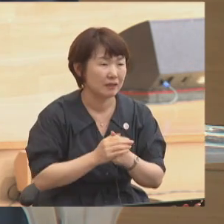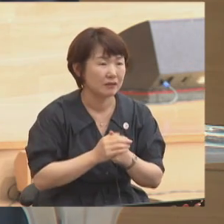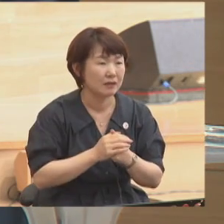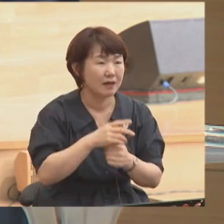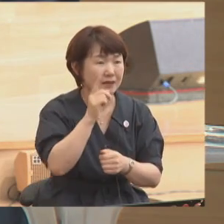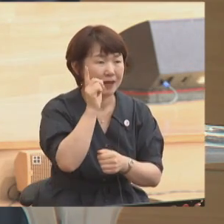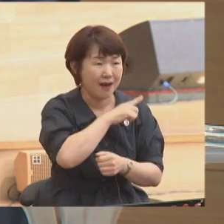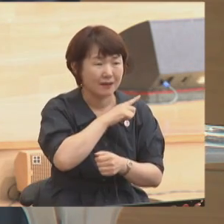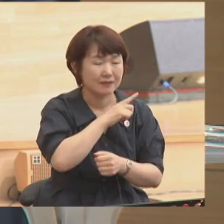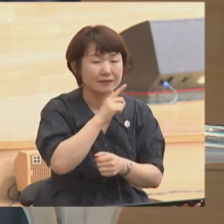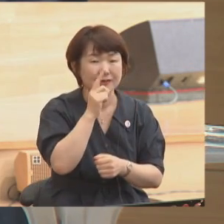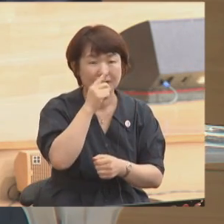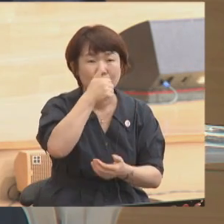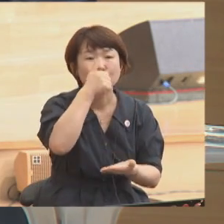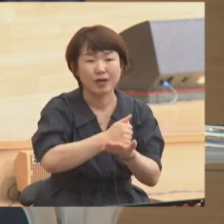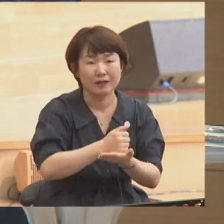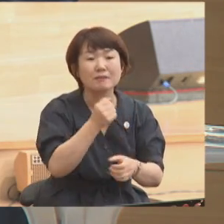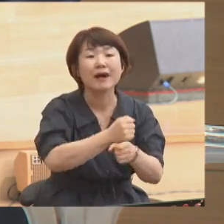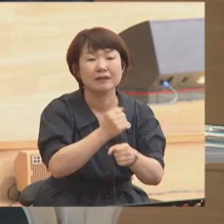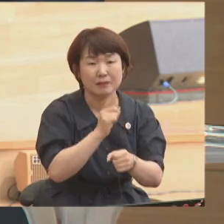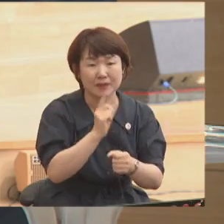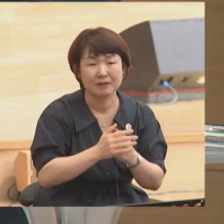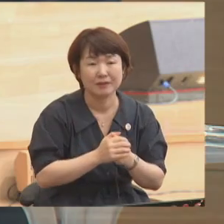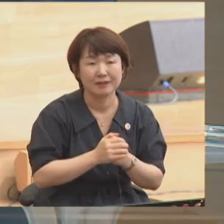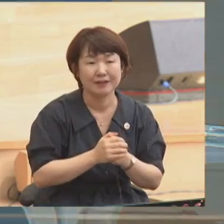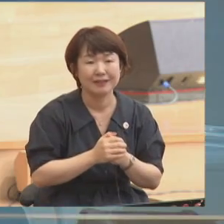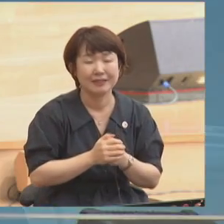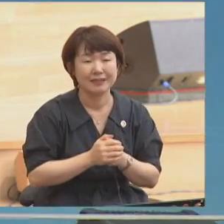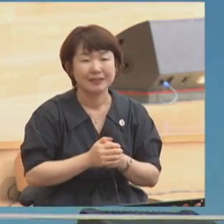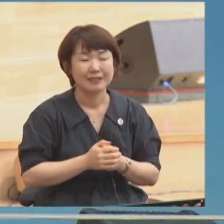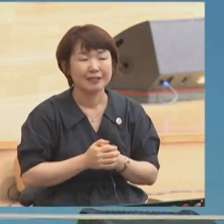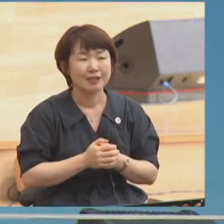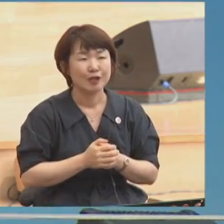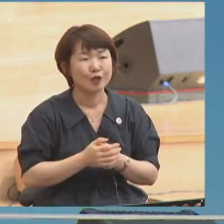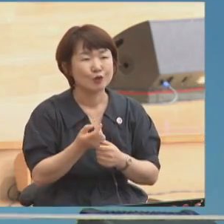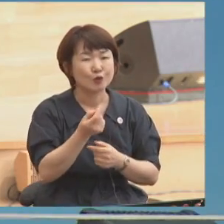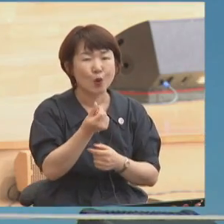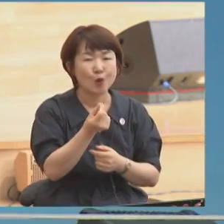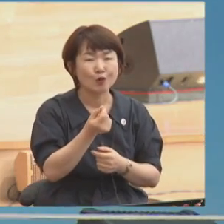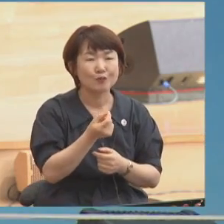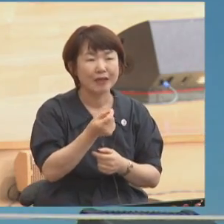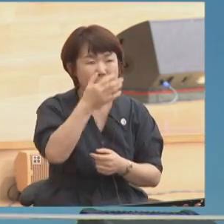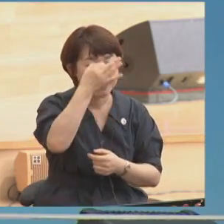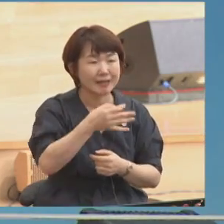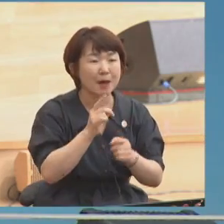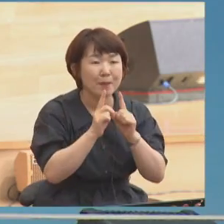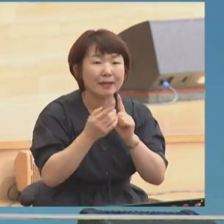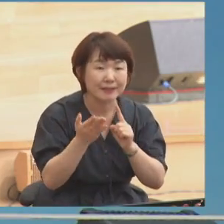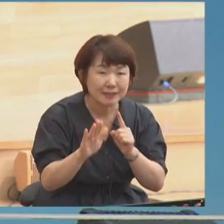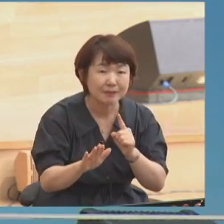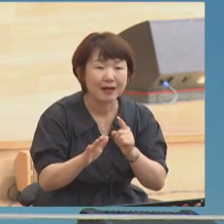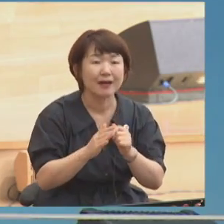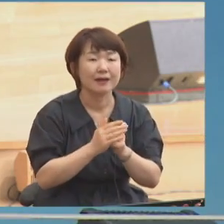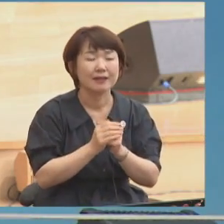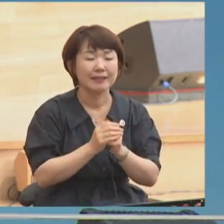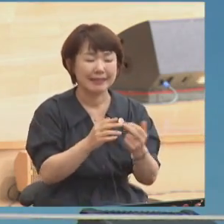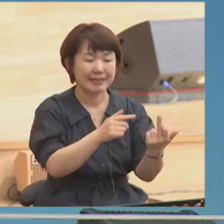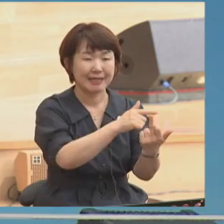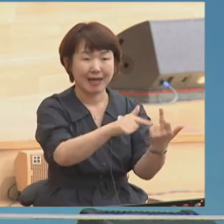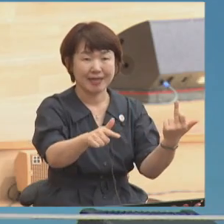악을. 여러분, 제가 이런 얘기를 하면 조금 민망하고 참 죄송스럽습니다만은,